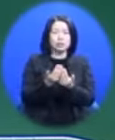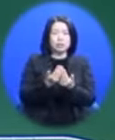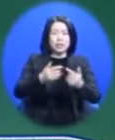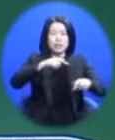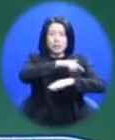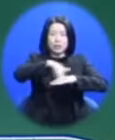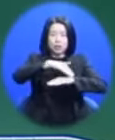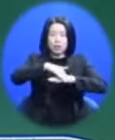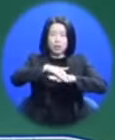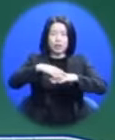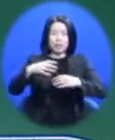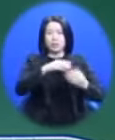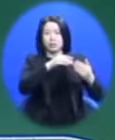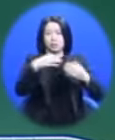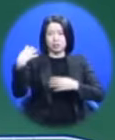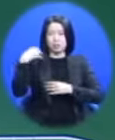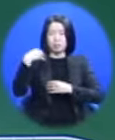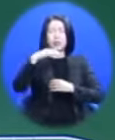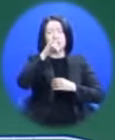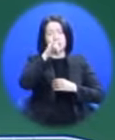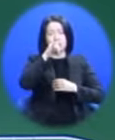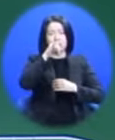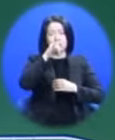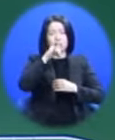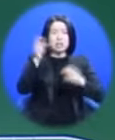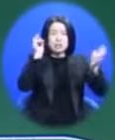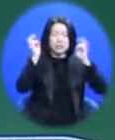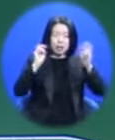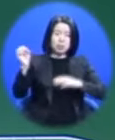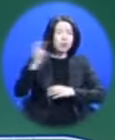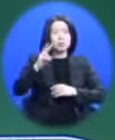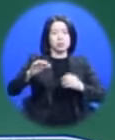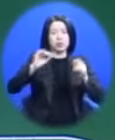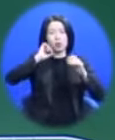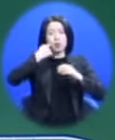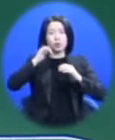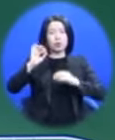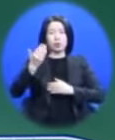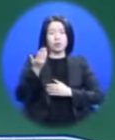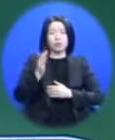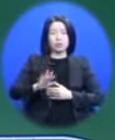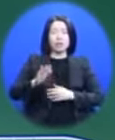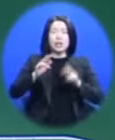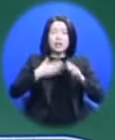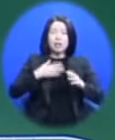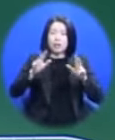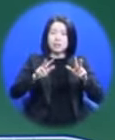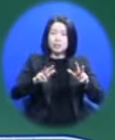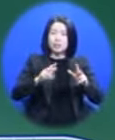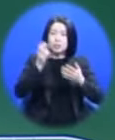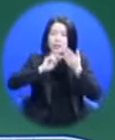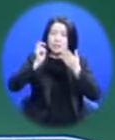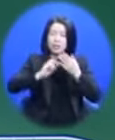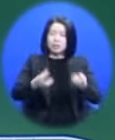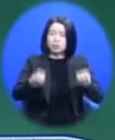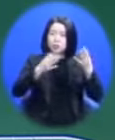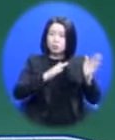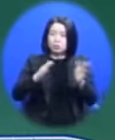맡게 되었습니다. 사업이 갑자기 어려워지게 되면서 내가 지금 찬양축제를 준비하는 것이